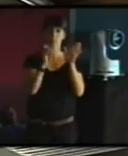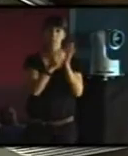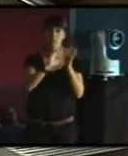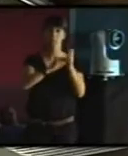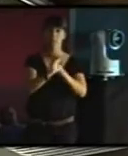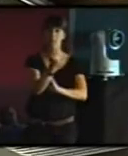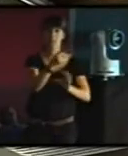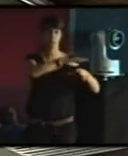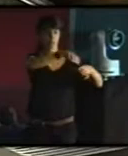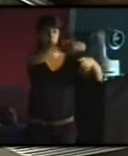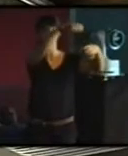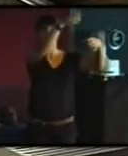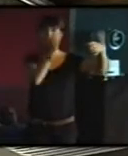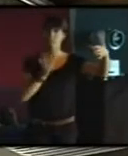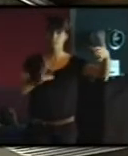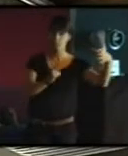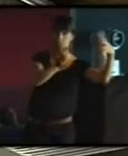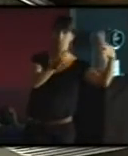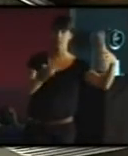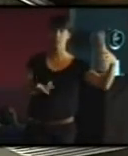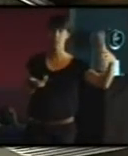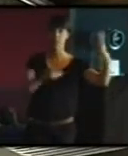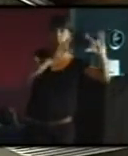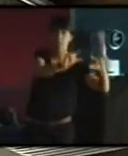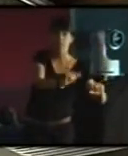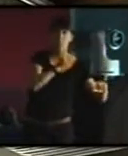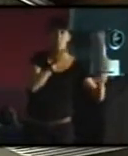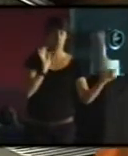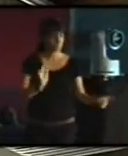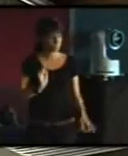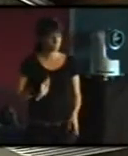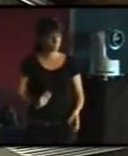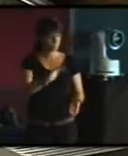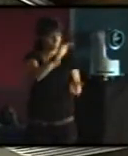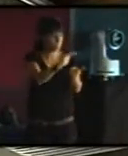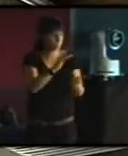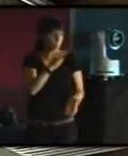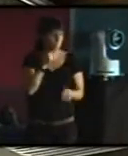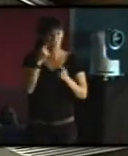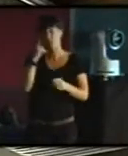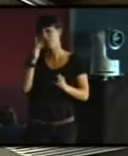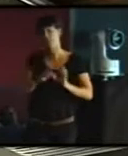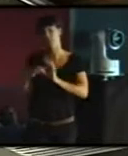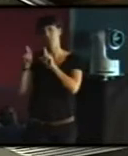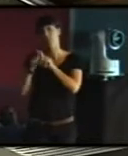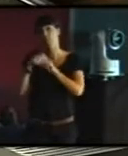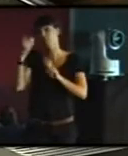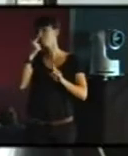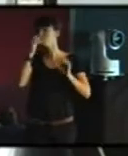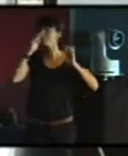sûr que ça ne peut pas être petit. Et parce que, bien sûr, c'est dans la ligue des Guggenheim. Je vois bien, hein. C'est pour